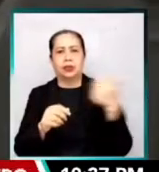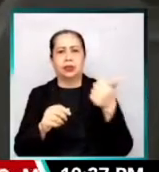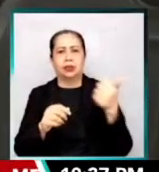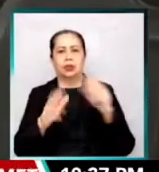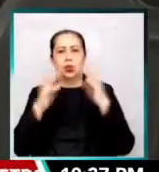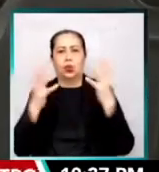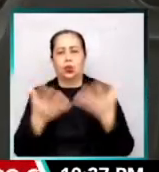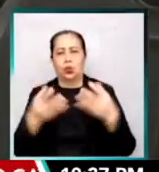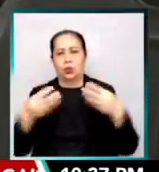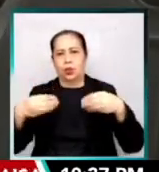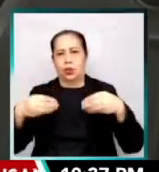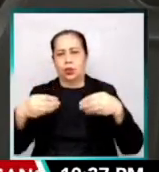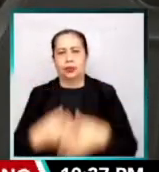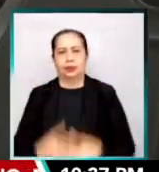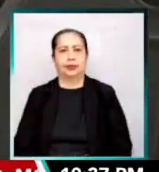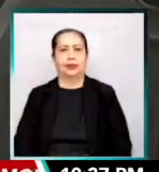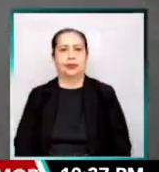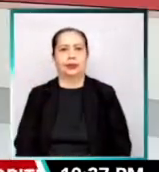market.